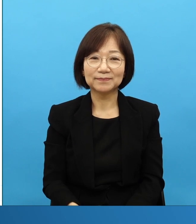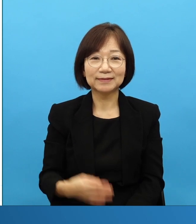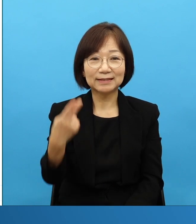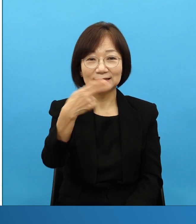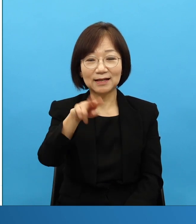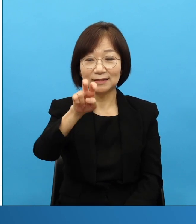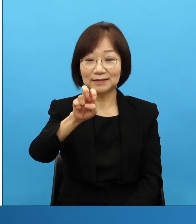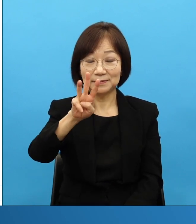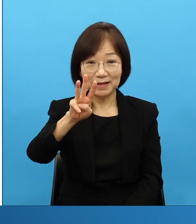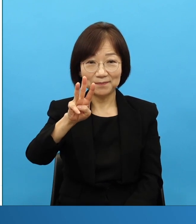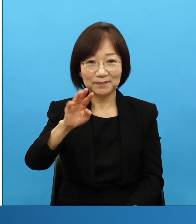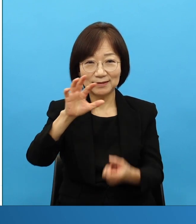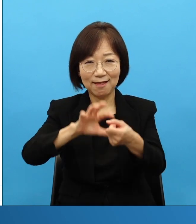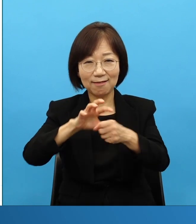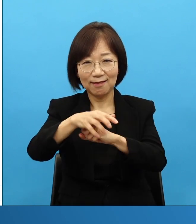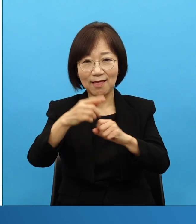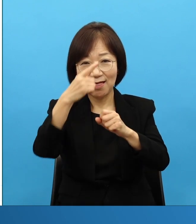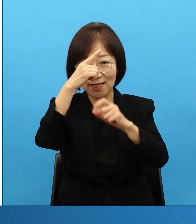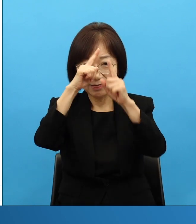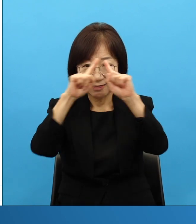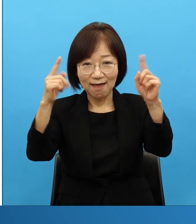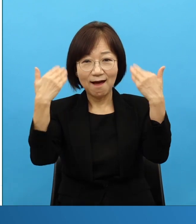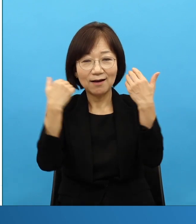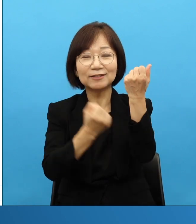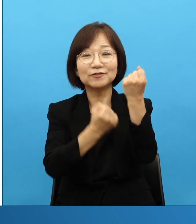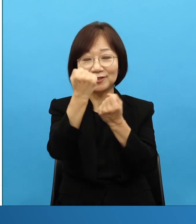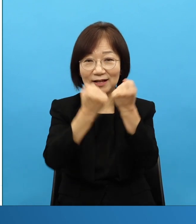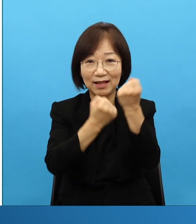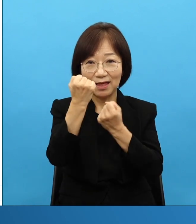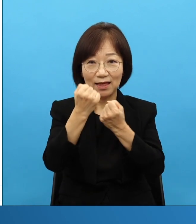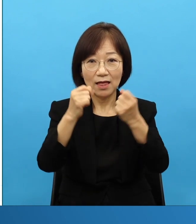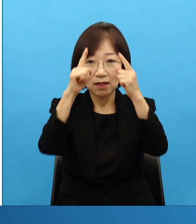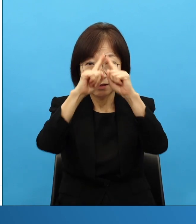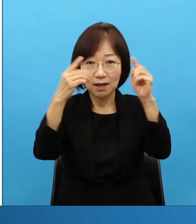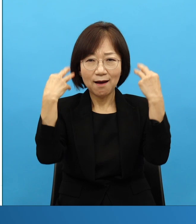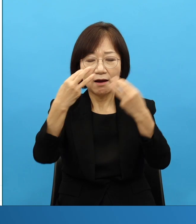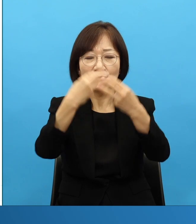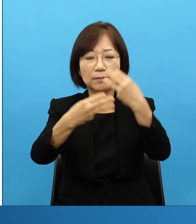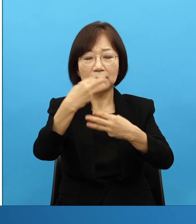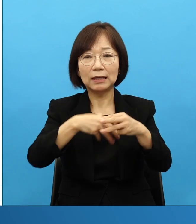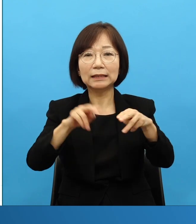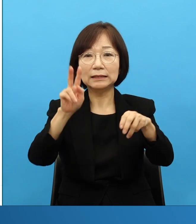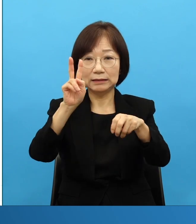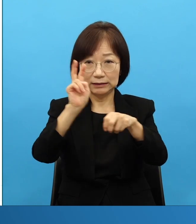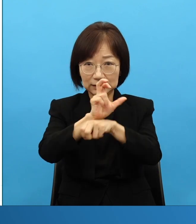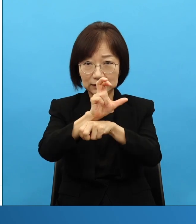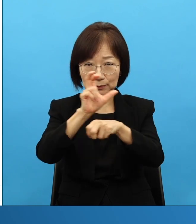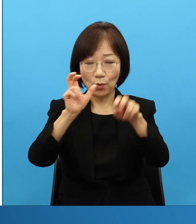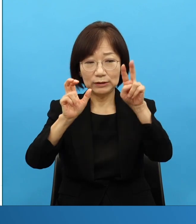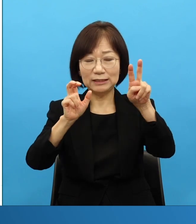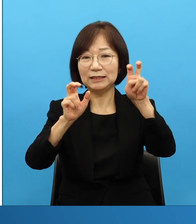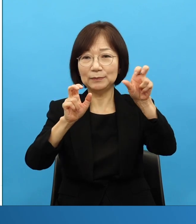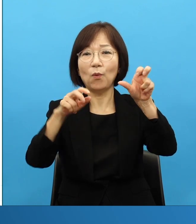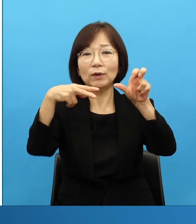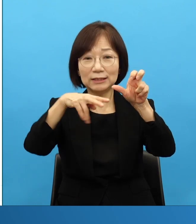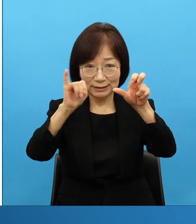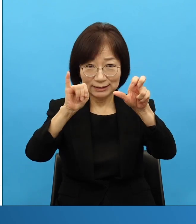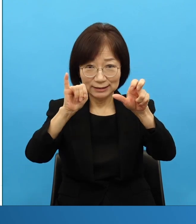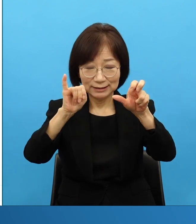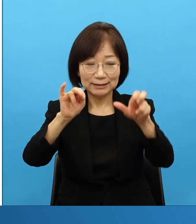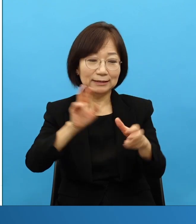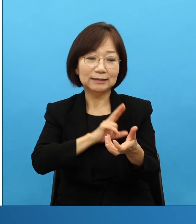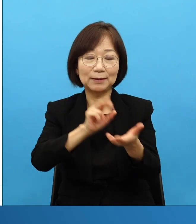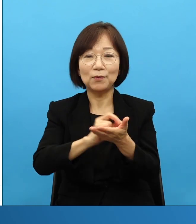2023 세계대학 수련회가 대학 랩넌트 25시라는 주제로 오는 2월 6일부터 3일간 덕평 RUTC에서